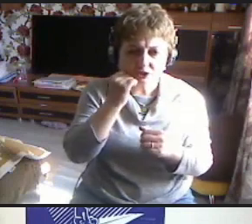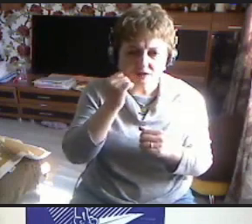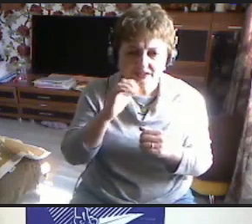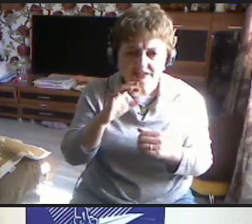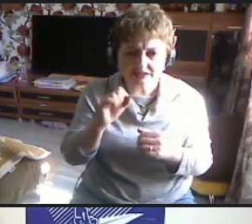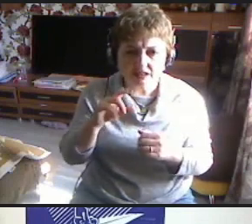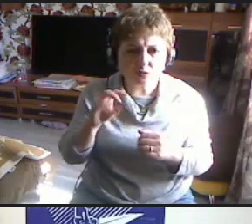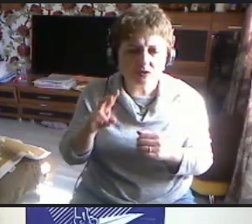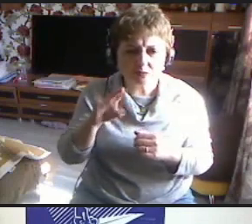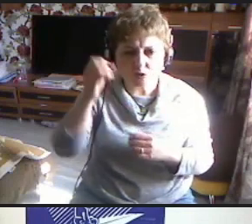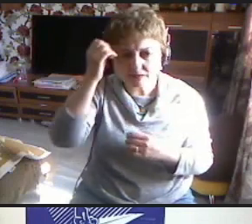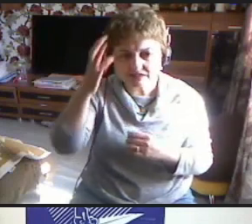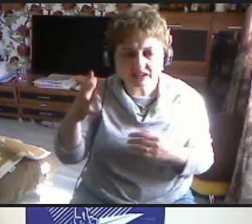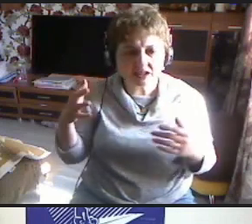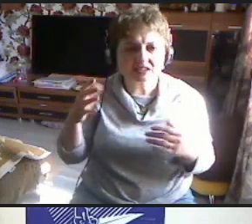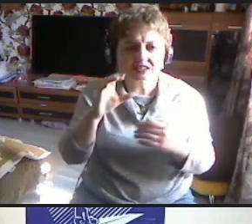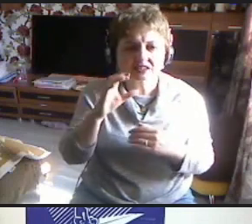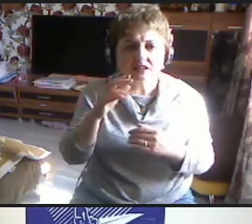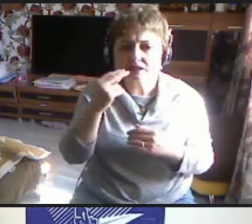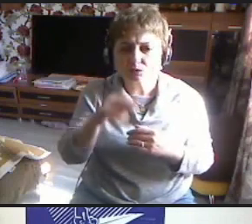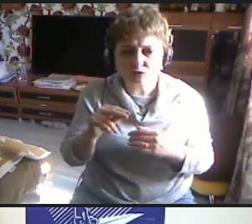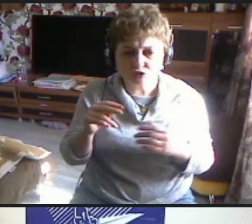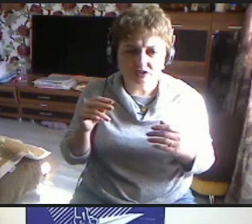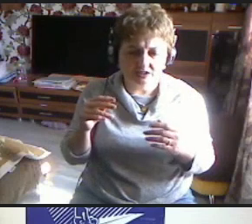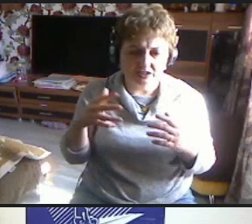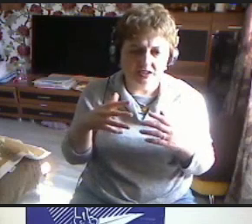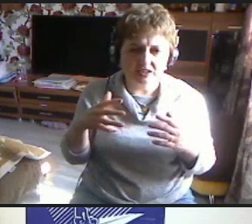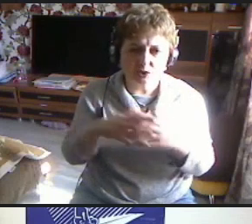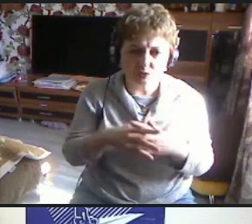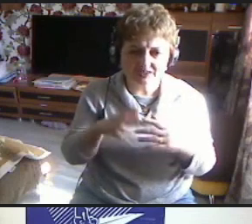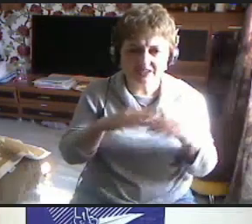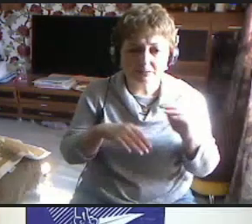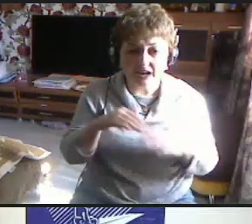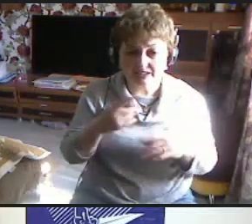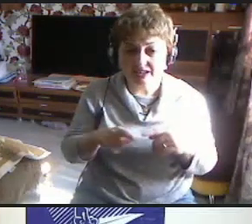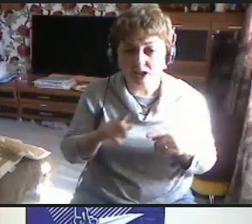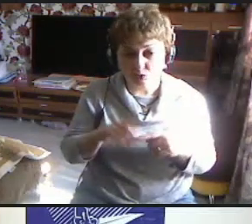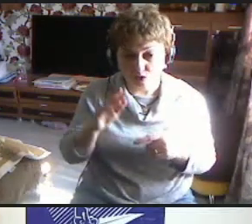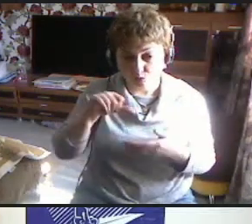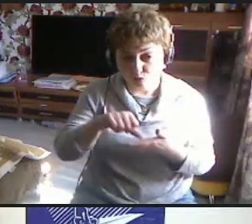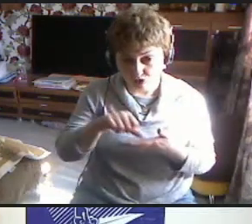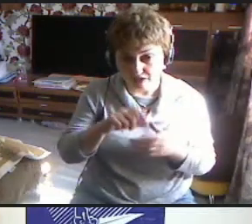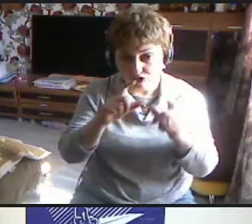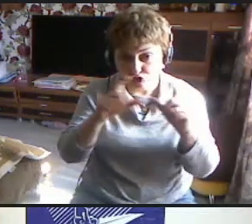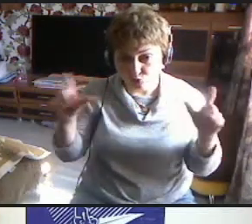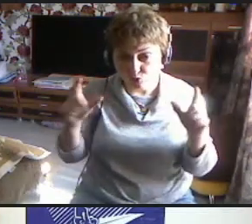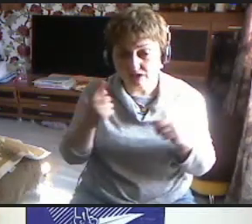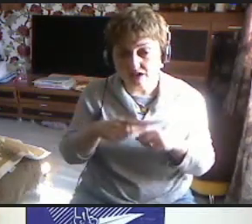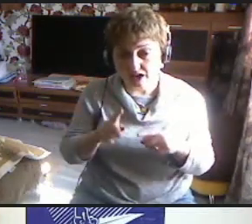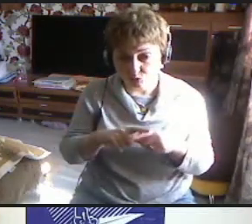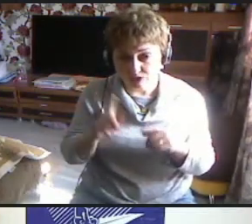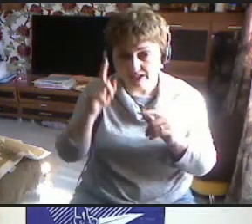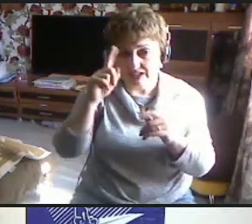фестиваль инклюзивных, лучших инклюзивных практик, в котором участвуют опять-таки школы, которые развивают